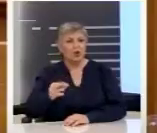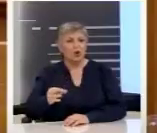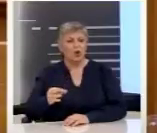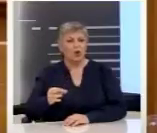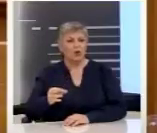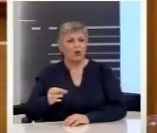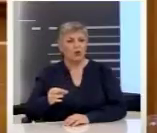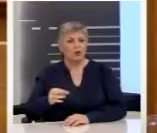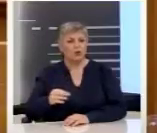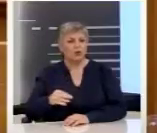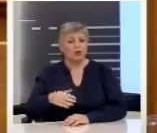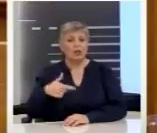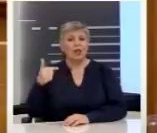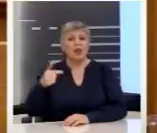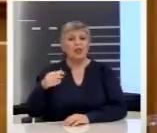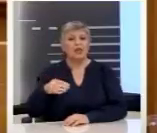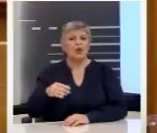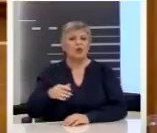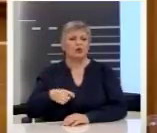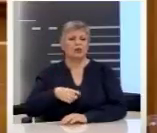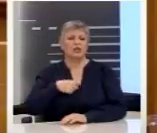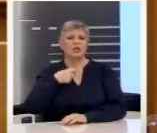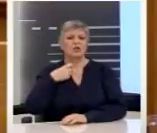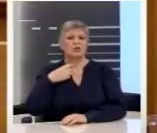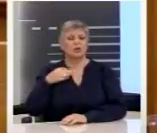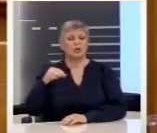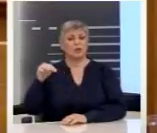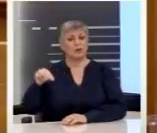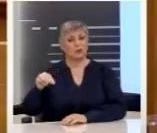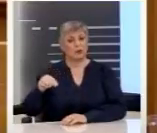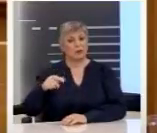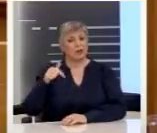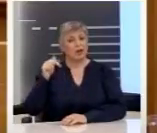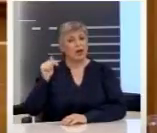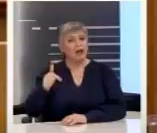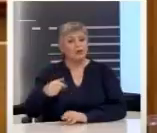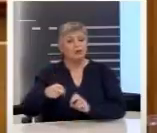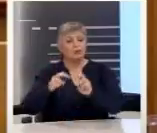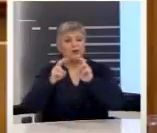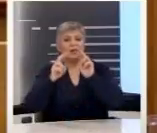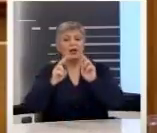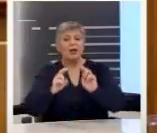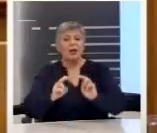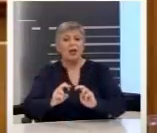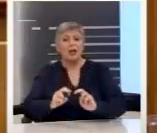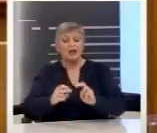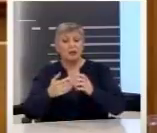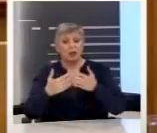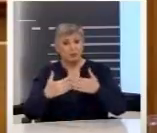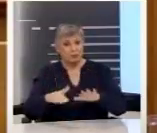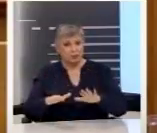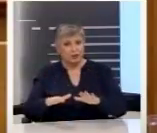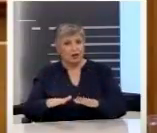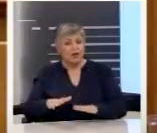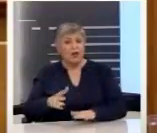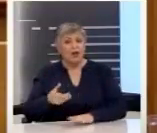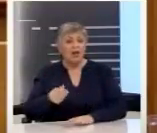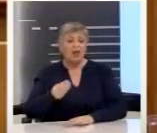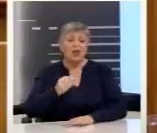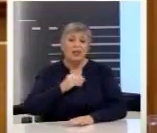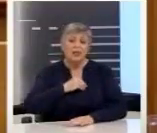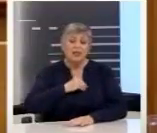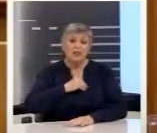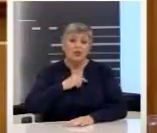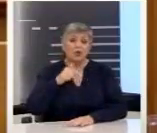Γιατί ο κύριος Μπρακουμάτσος, κάνοντας την έρευνα, δυστυχώς για αυτούς, στη μήνυση